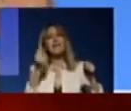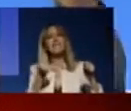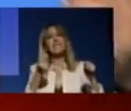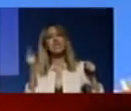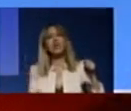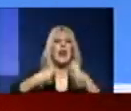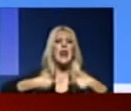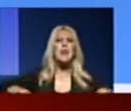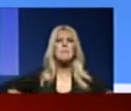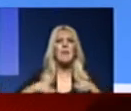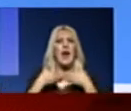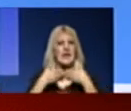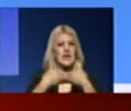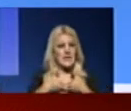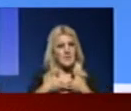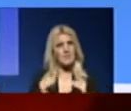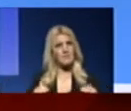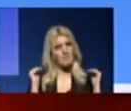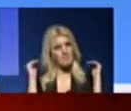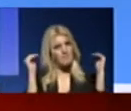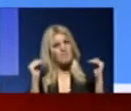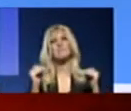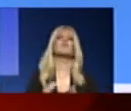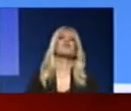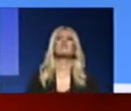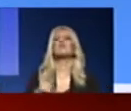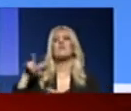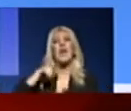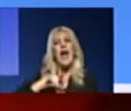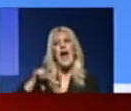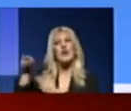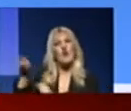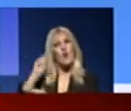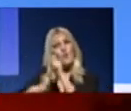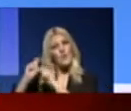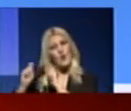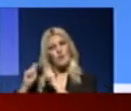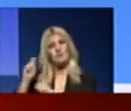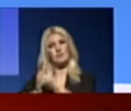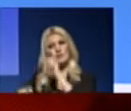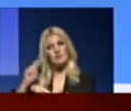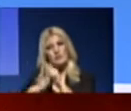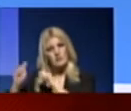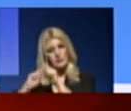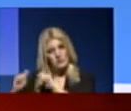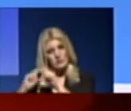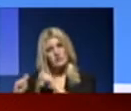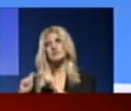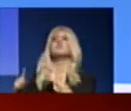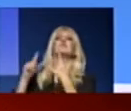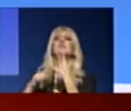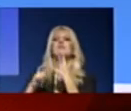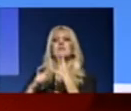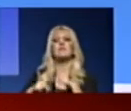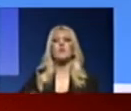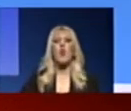Ριζόμυλος, Κορώνη. Η ενίσχυση των υποδομών του αεροδρομίου, καθώς και η συνολική αναβάθμιση του οδικού δικτύου του νομού με